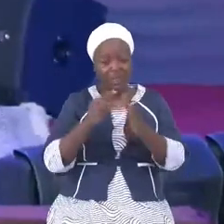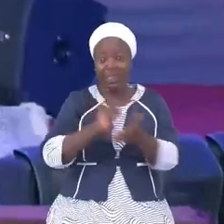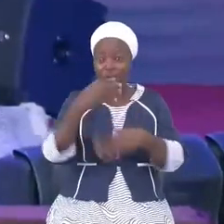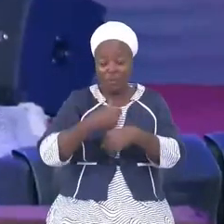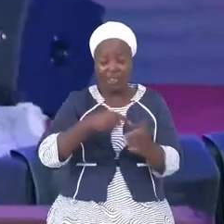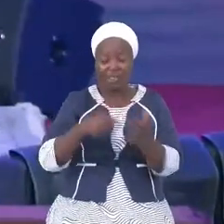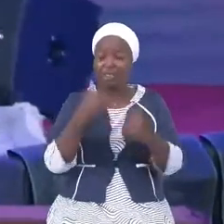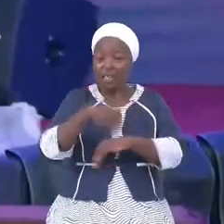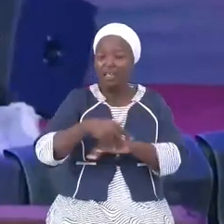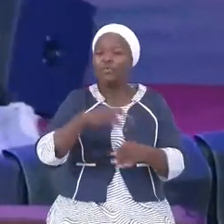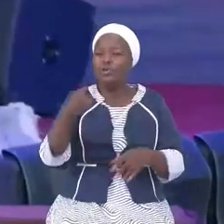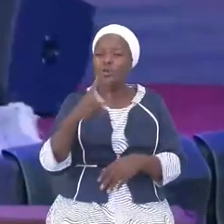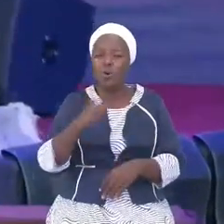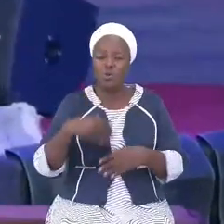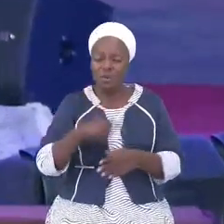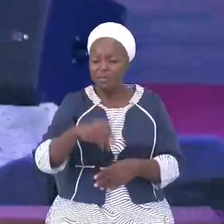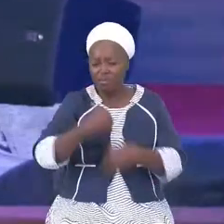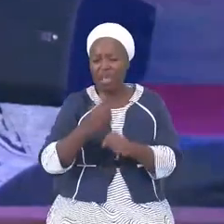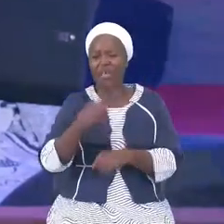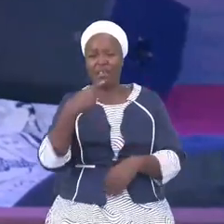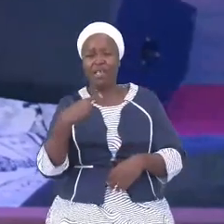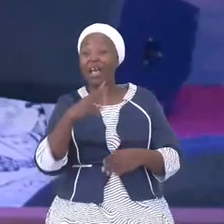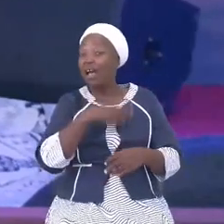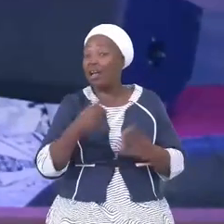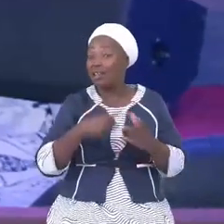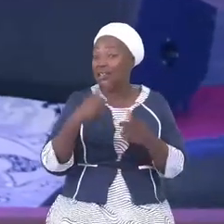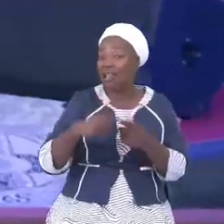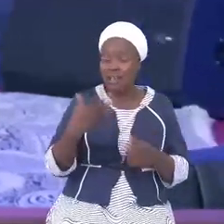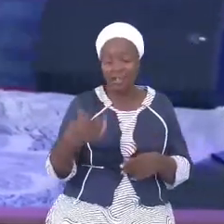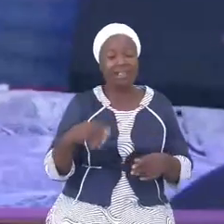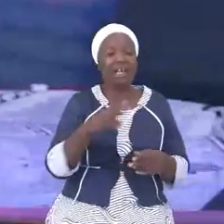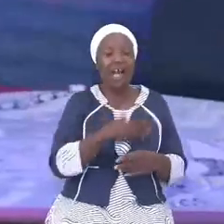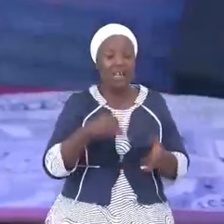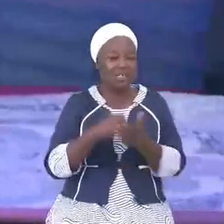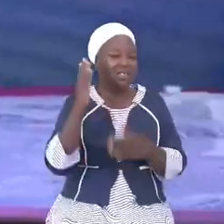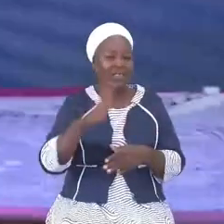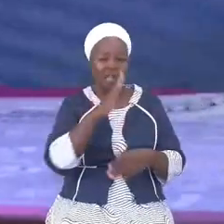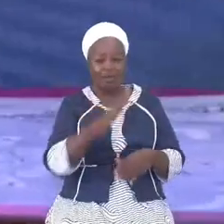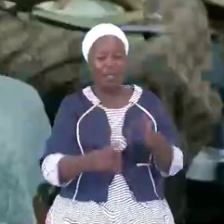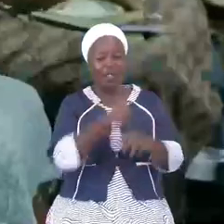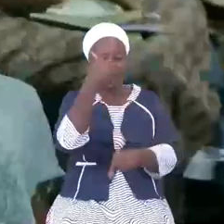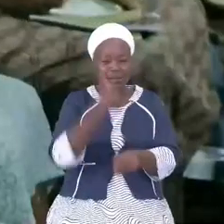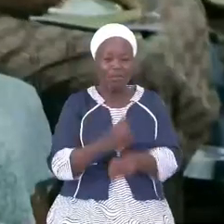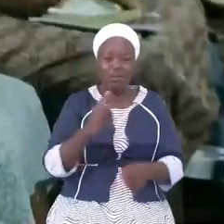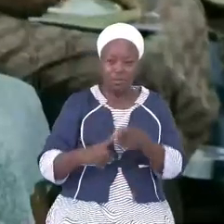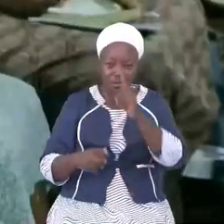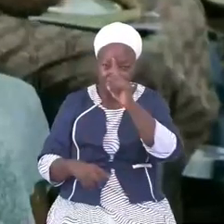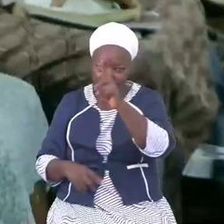à tes résolutions répondra le succès. Sur tes sentiers brillera la lumière.